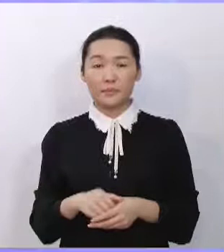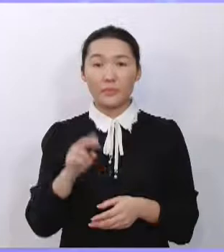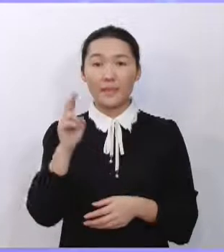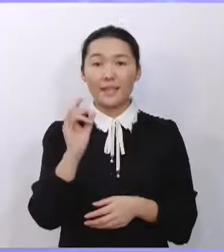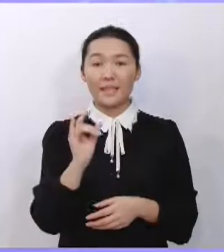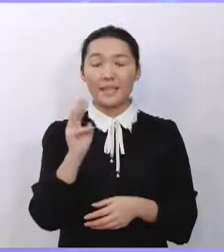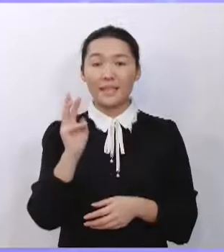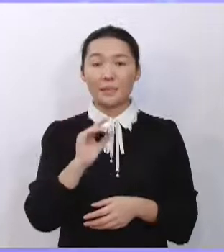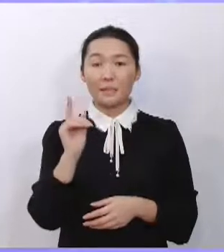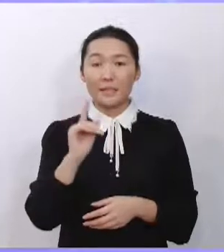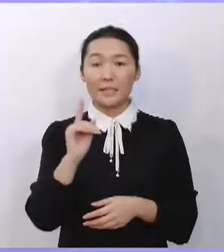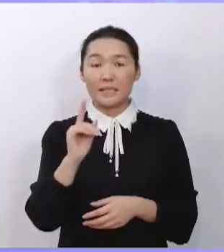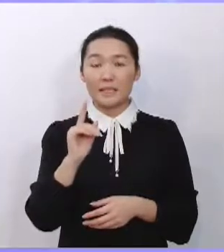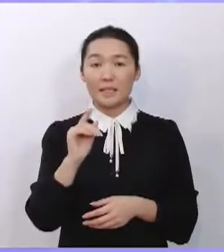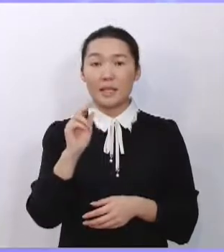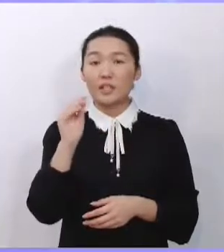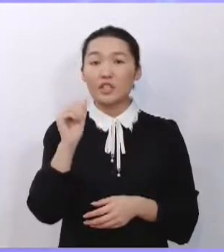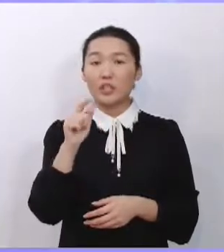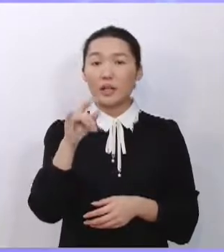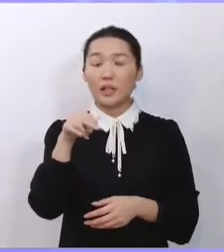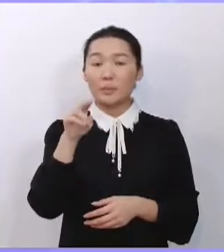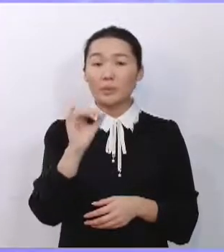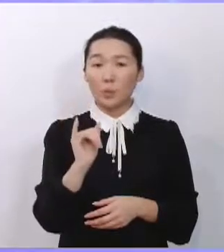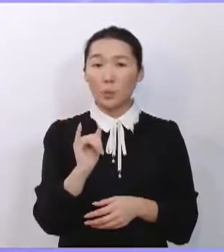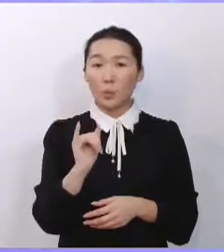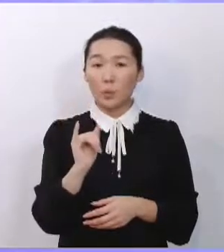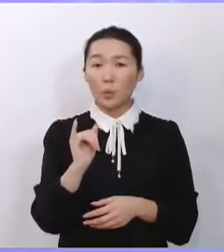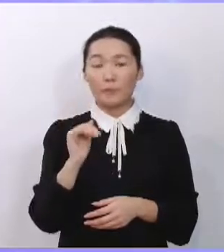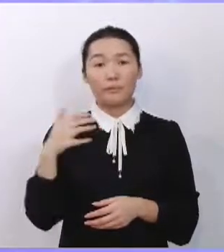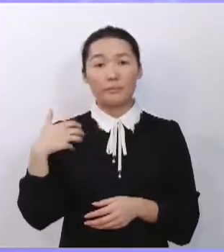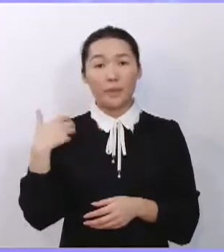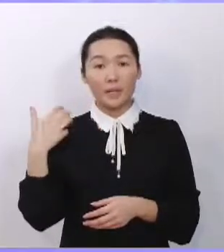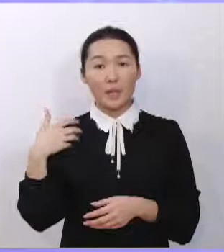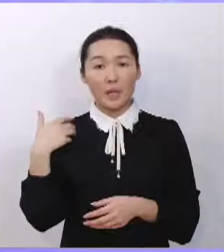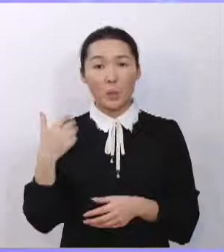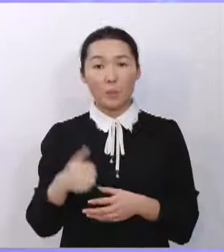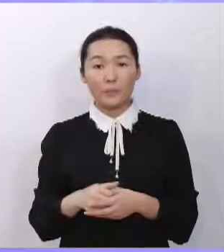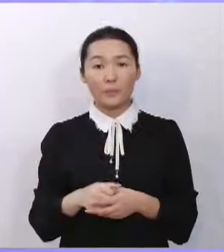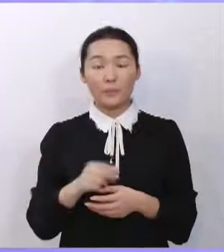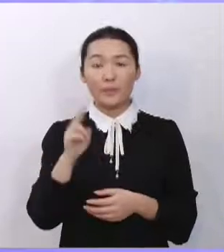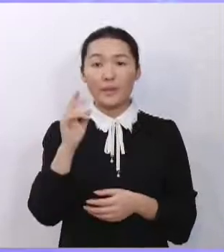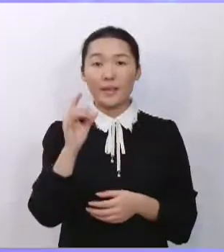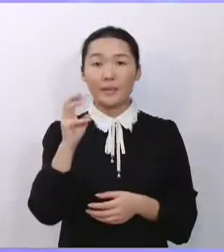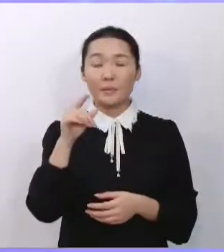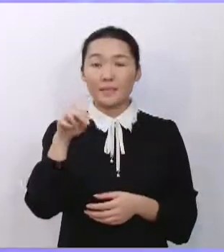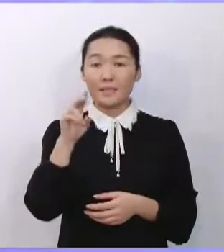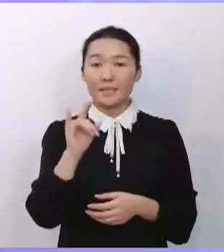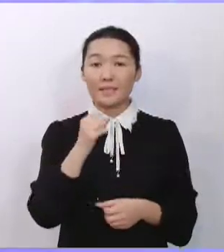Кымыз жагымдуу, пайдалуу. Кымызды